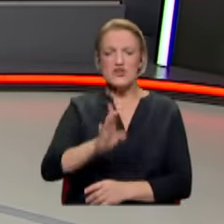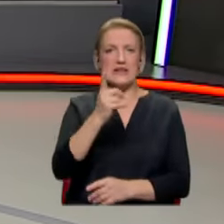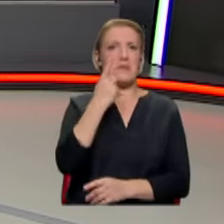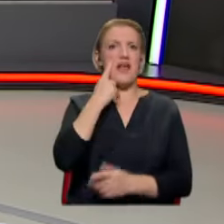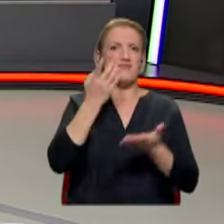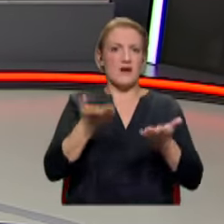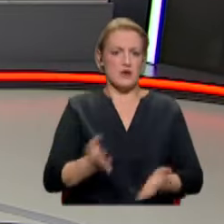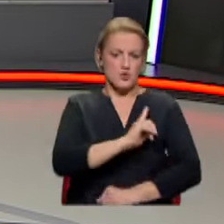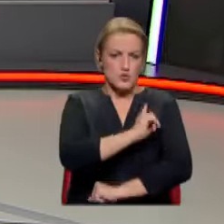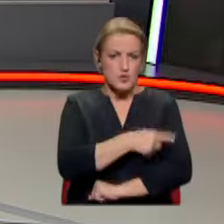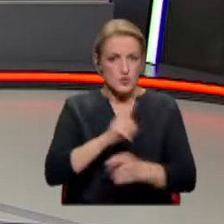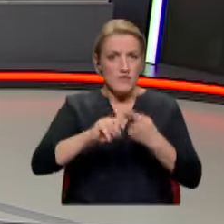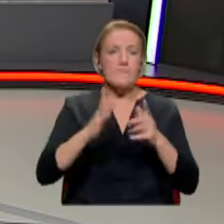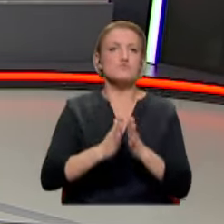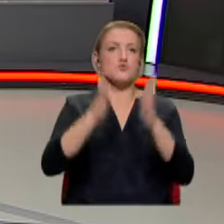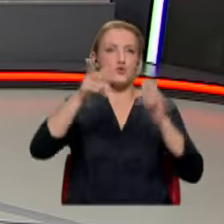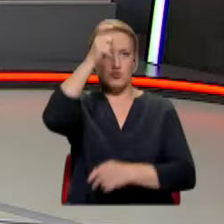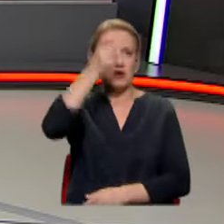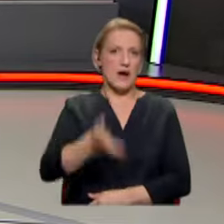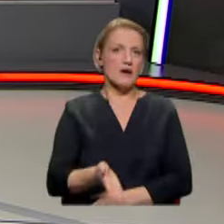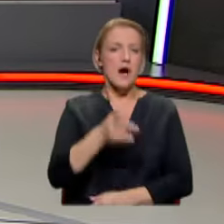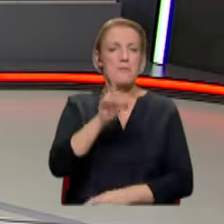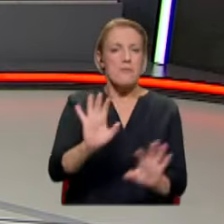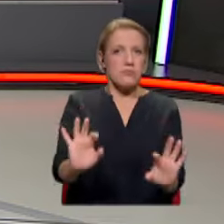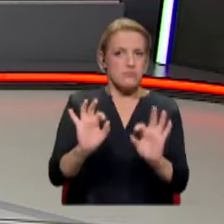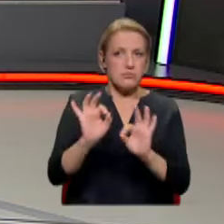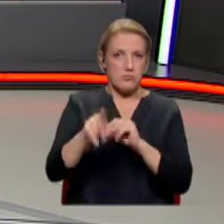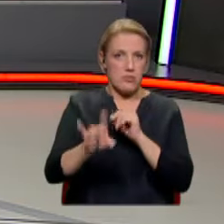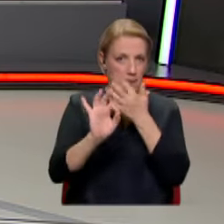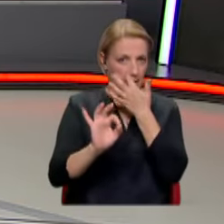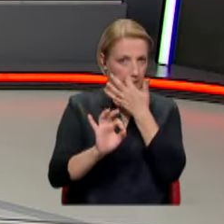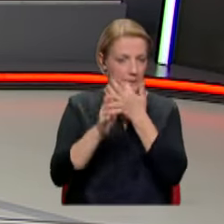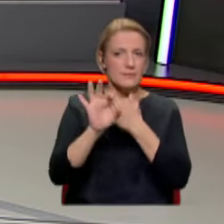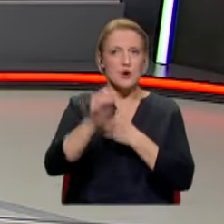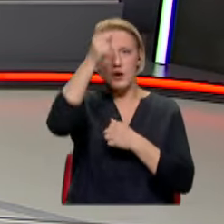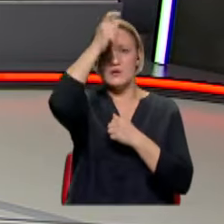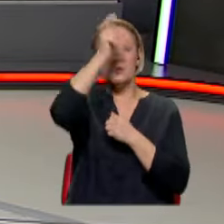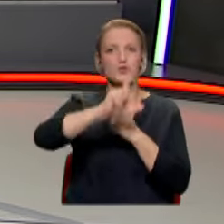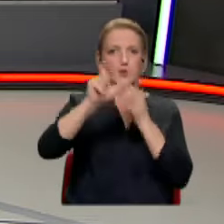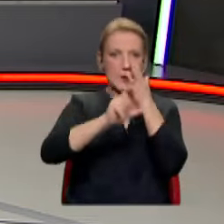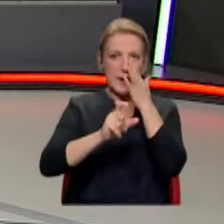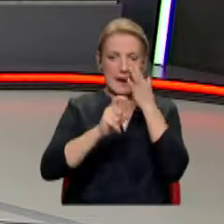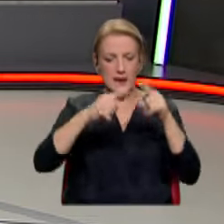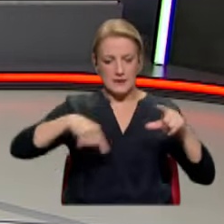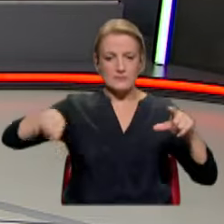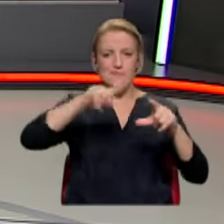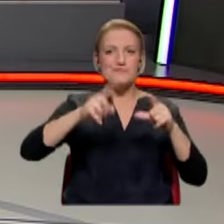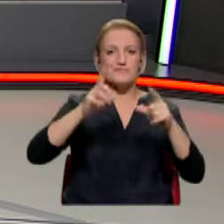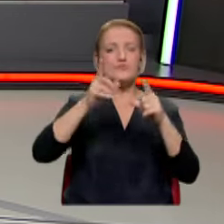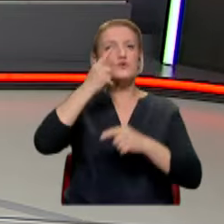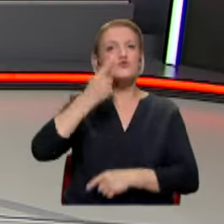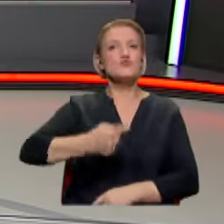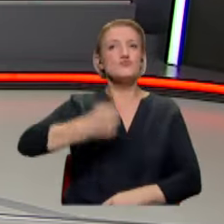devlettir güçlüdür ve büyüktür bu şekilde Türkiye ölçeğinde Bir ülkenin